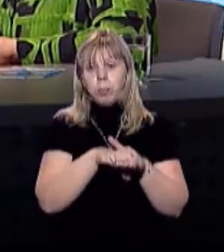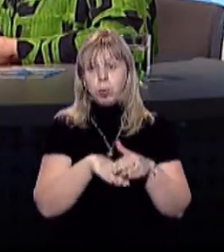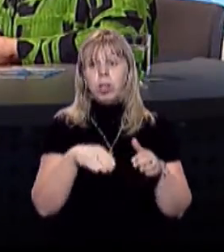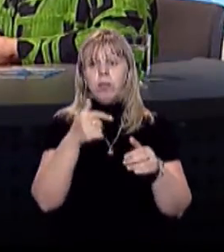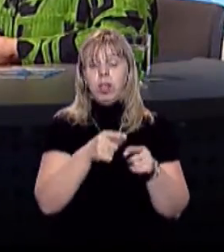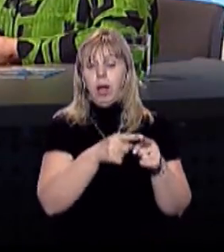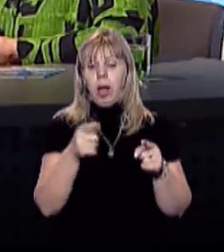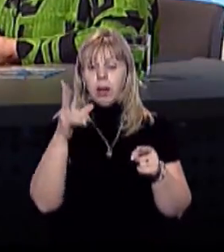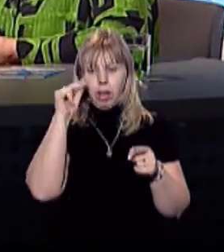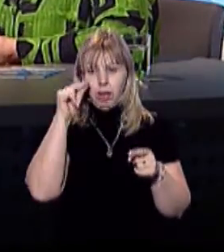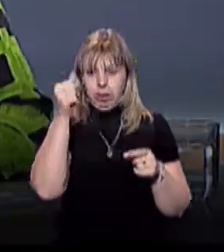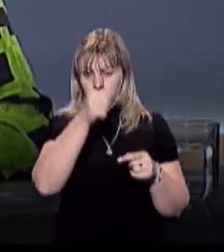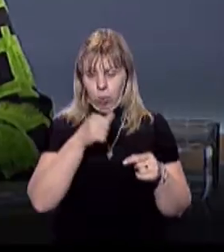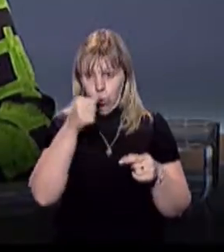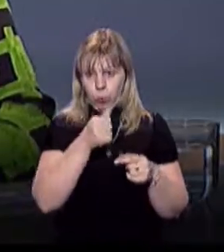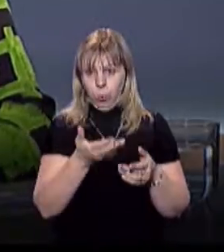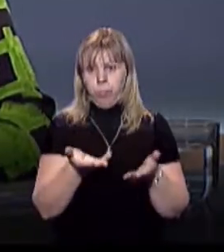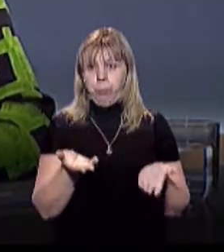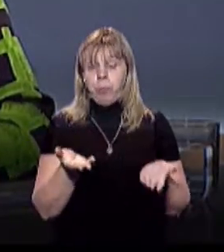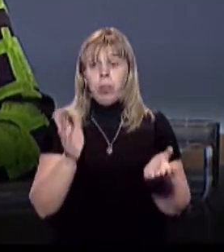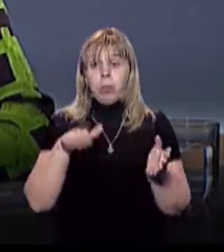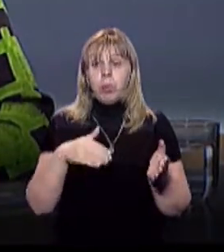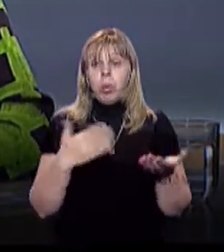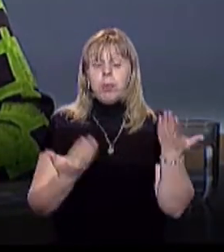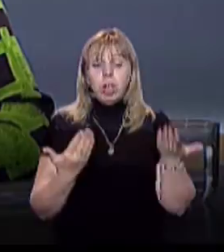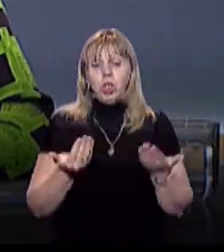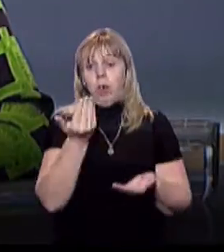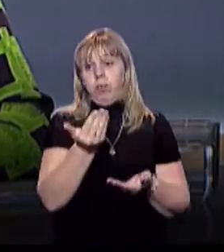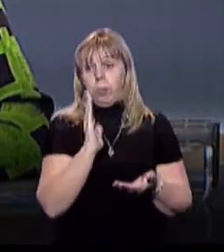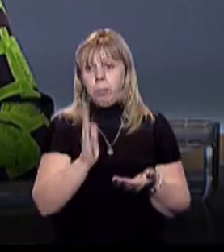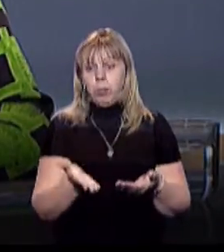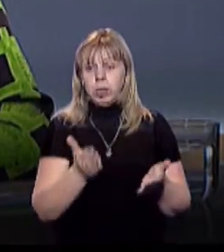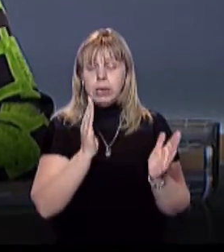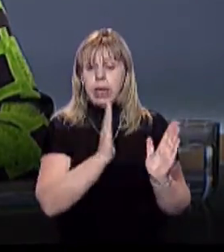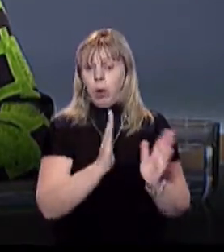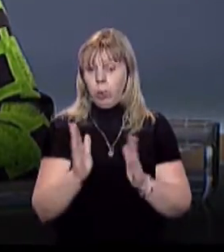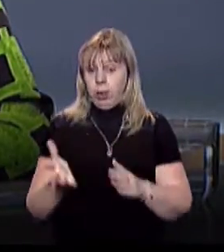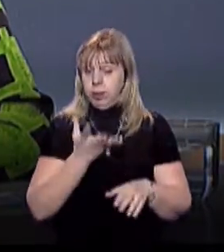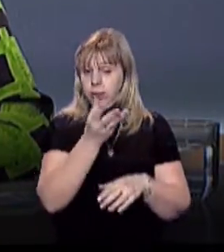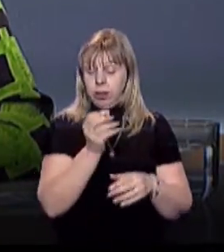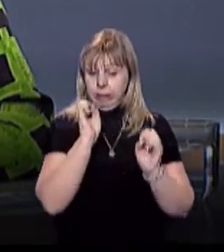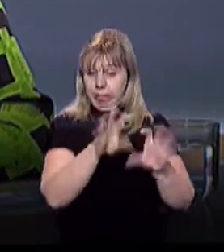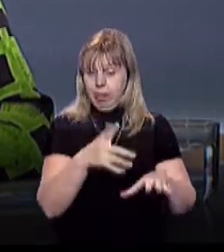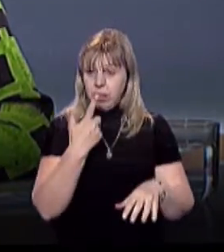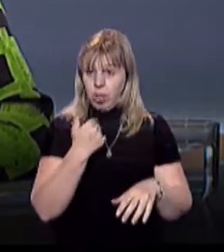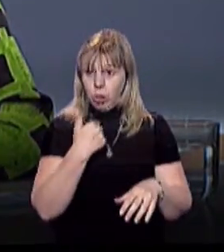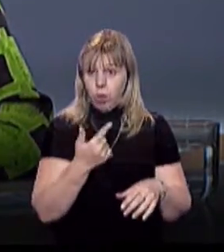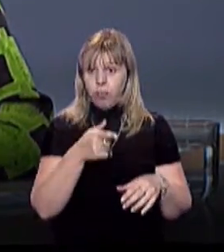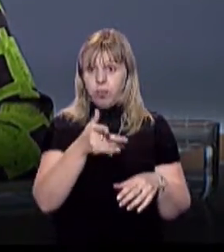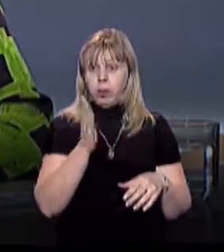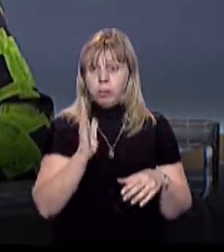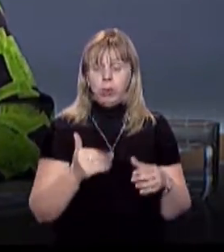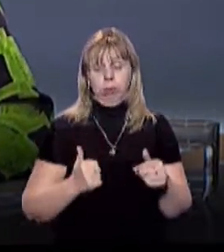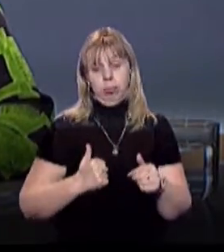дійсна протягом календарного року. Потім, якщо ви будете систематично здавати кров, набудете